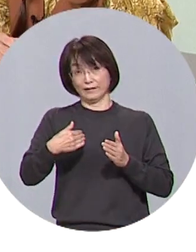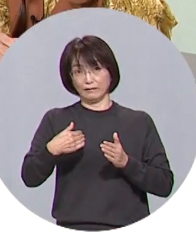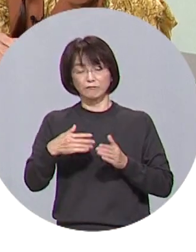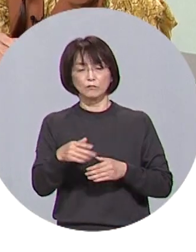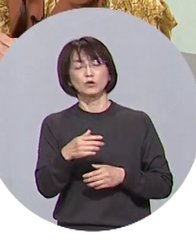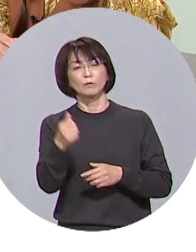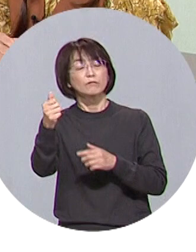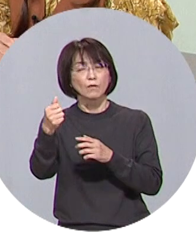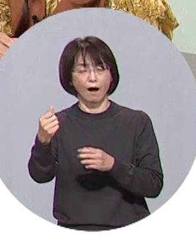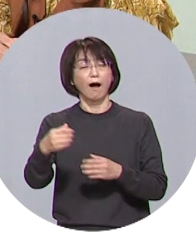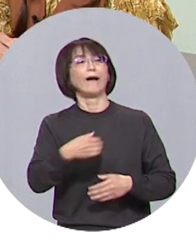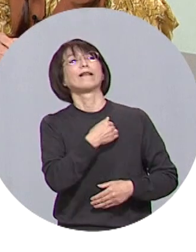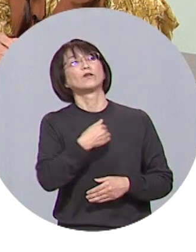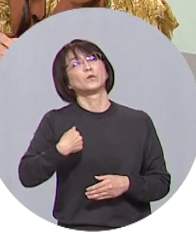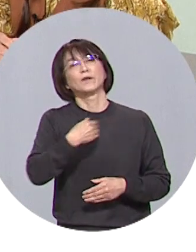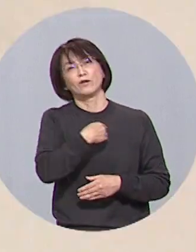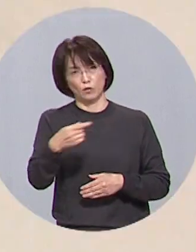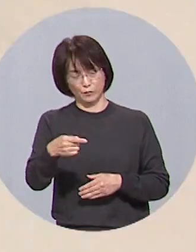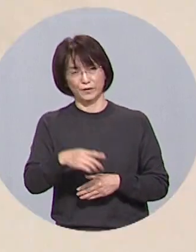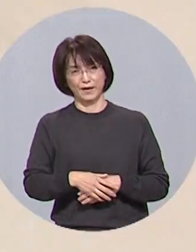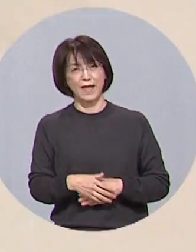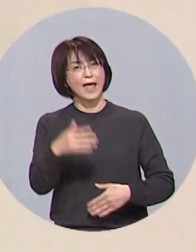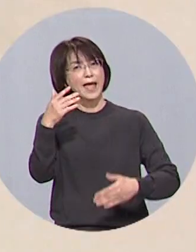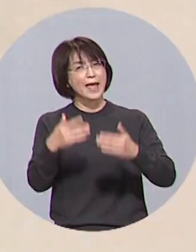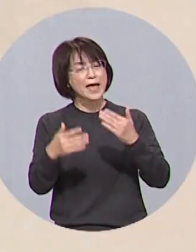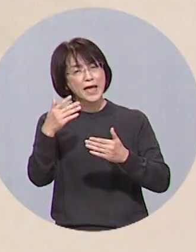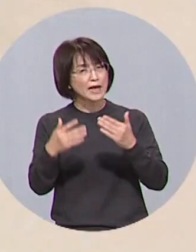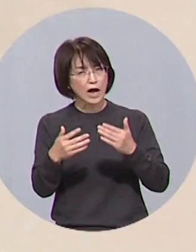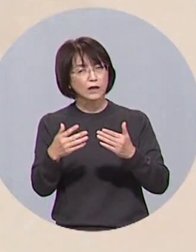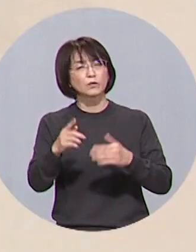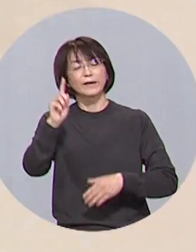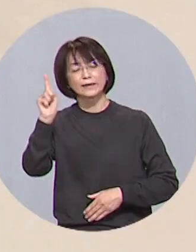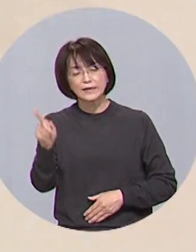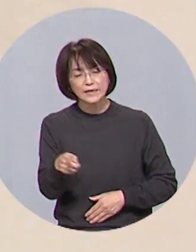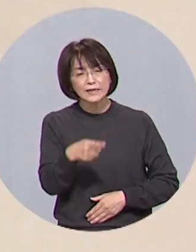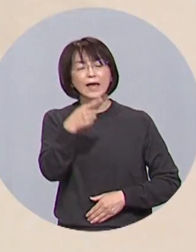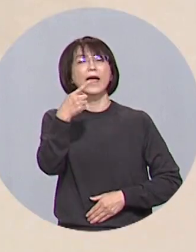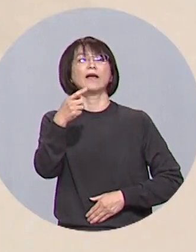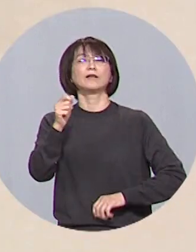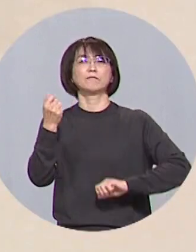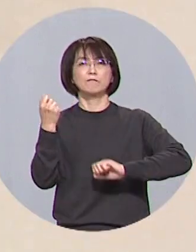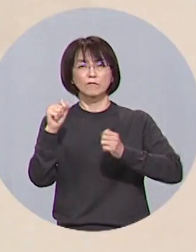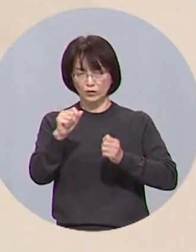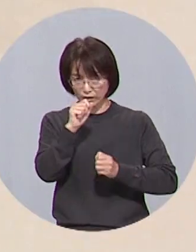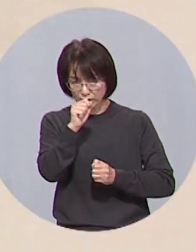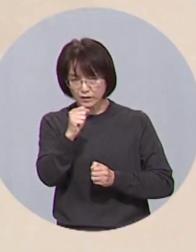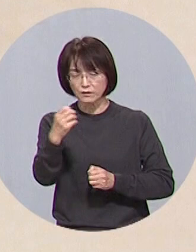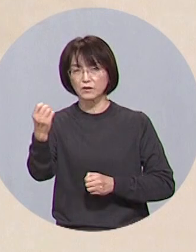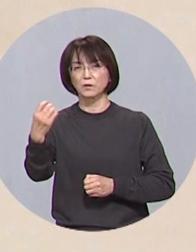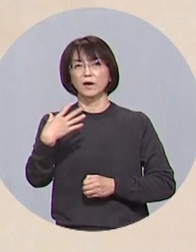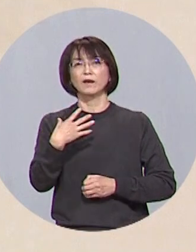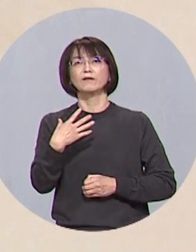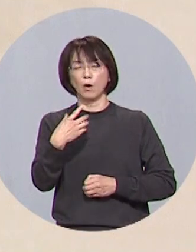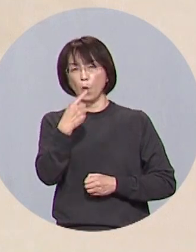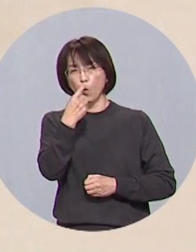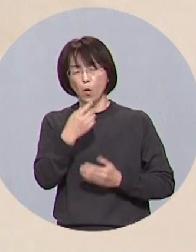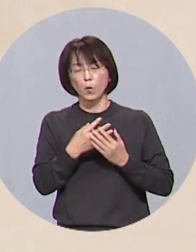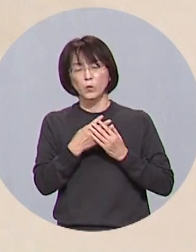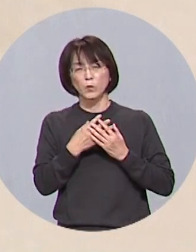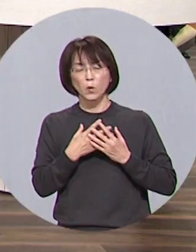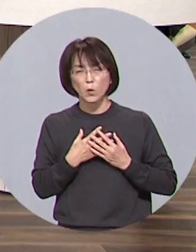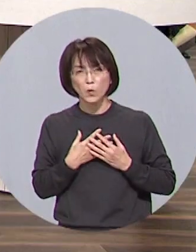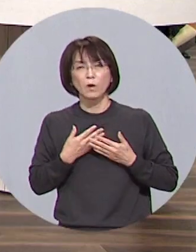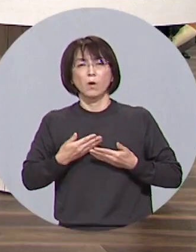り芝居映画はコントと違うんだから自然体でいけばいいんだよ、いやその言葉で結構うまくいったんです